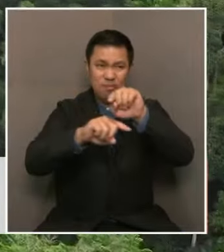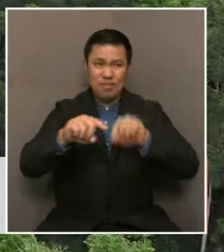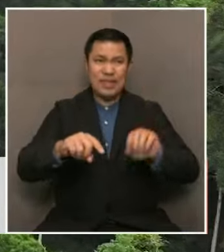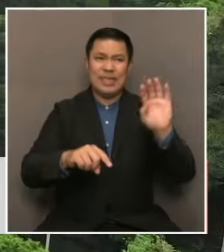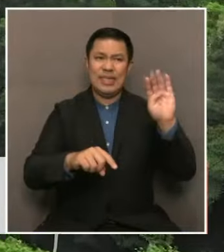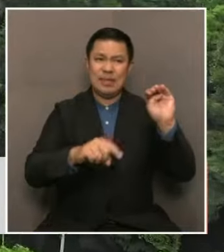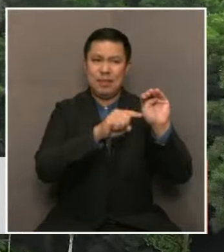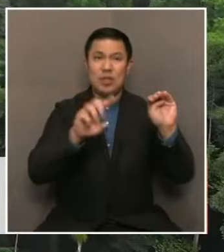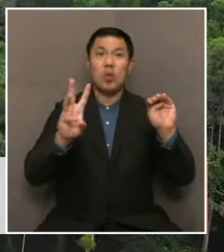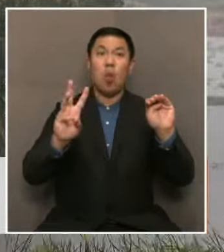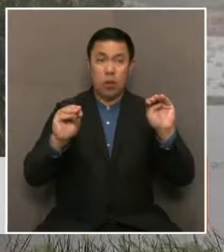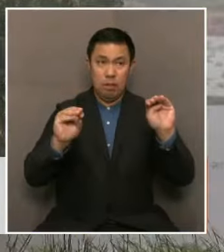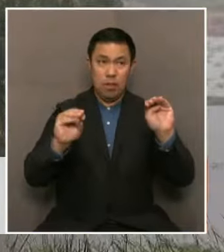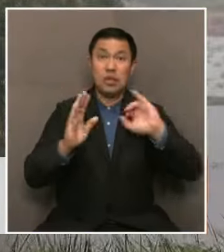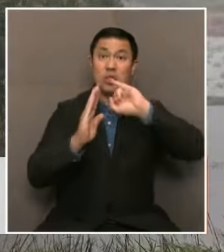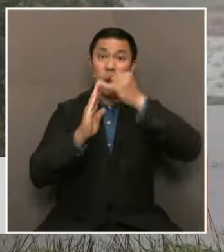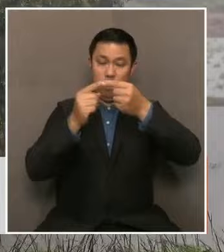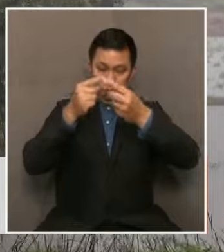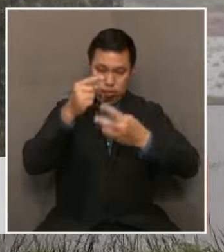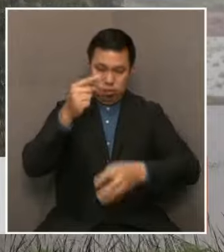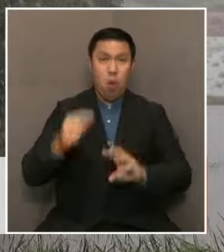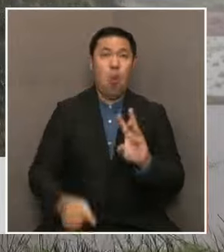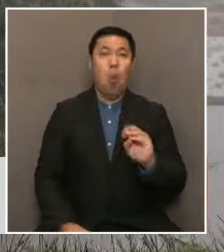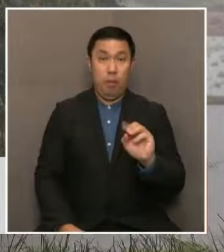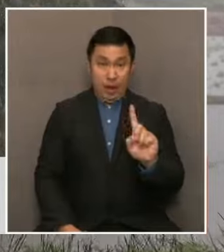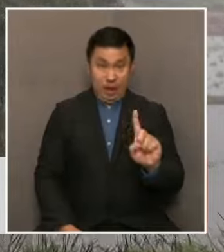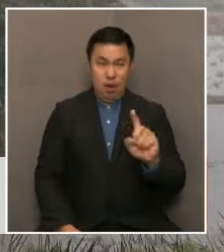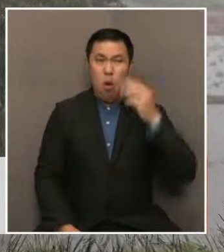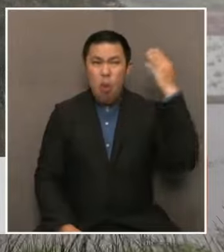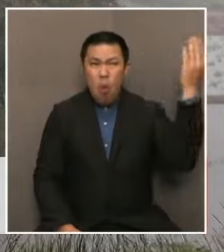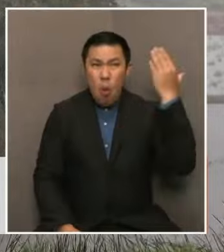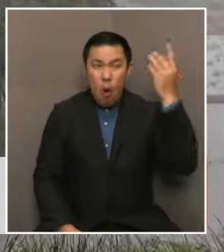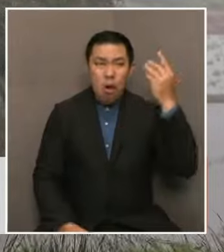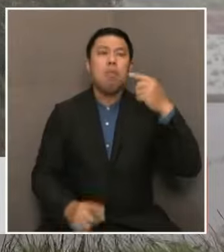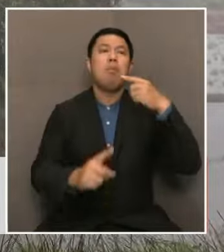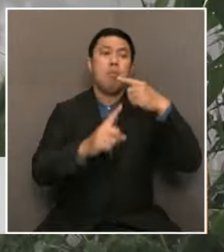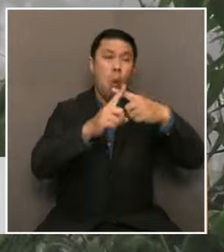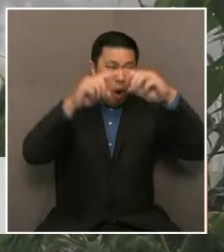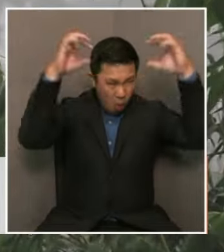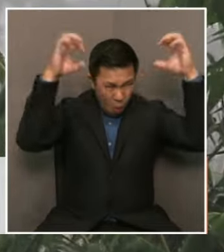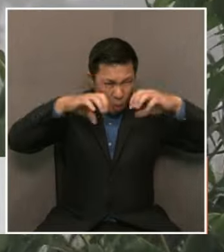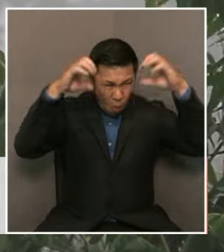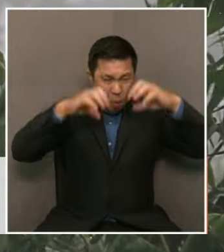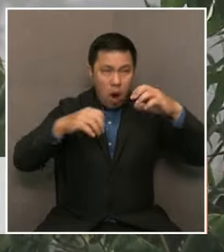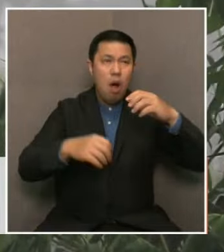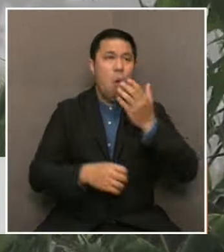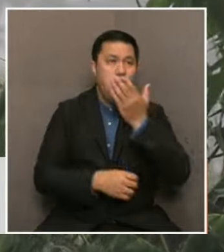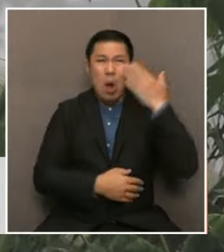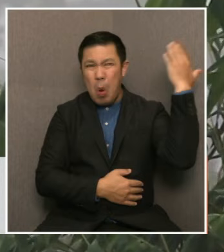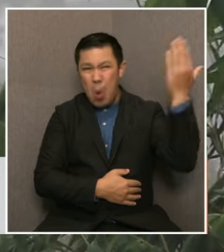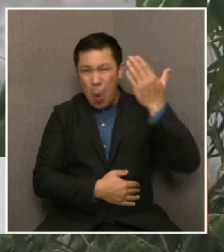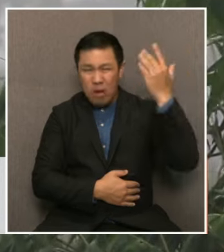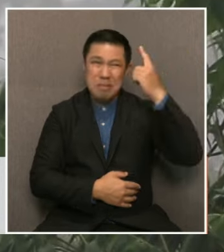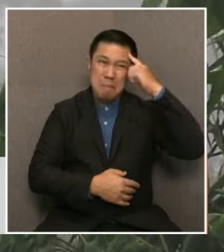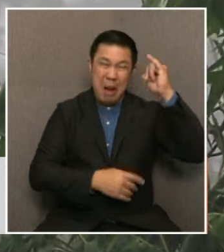พื้นที่ใน61จังหวัดนะคะลักษณะของพายุก็คือจะมีฝนฟ้าคะนองลมกระโชกแรงและอาจมีฝนตกหนักบาง